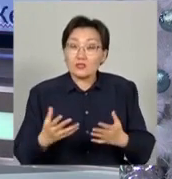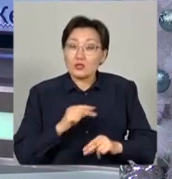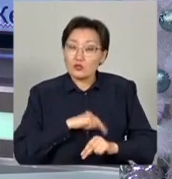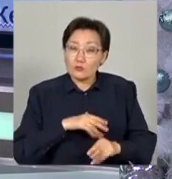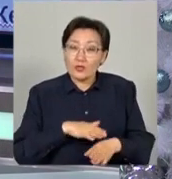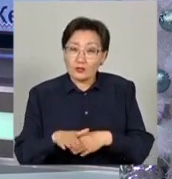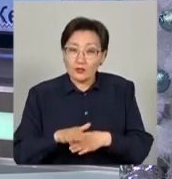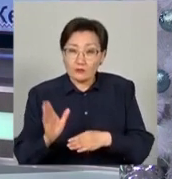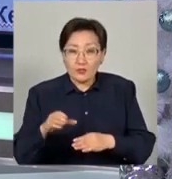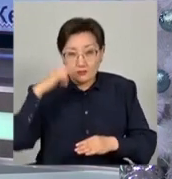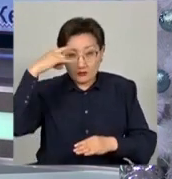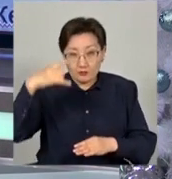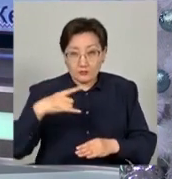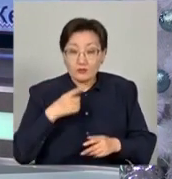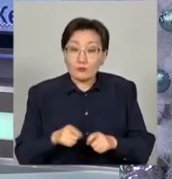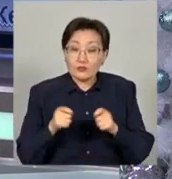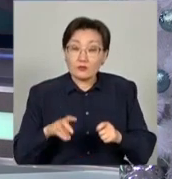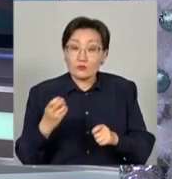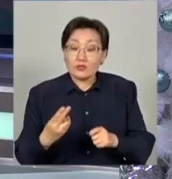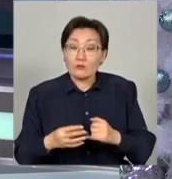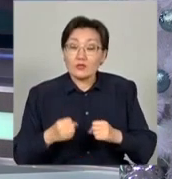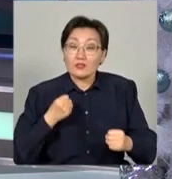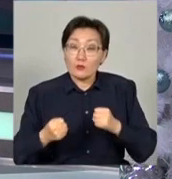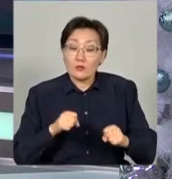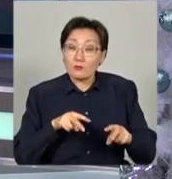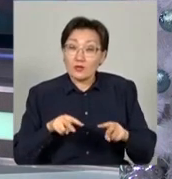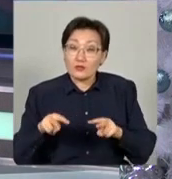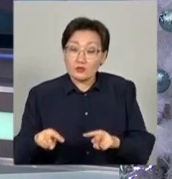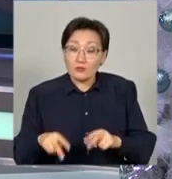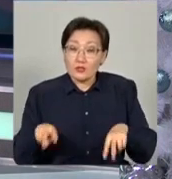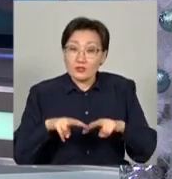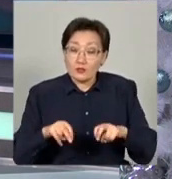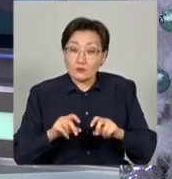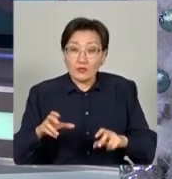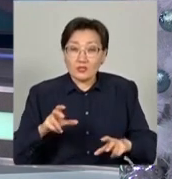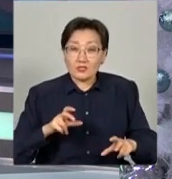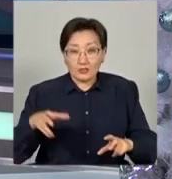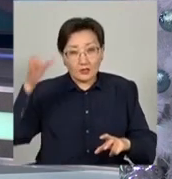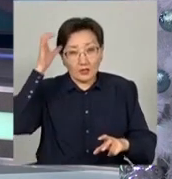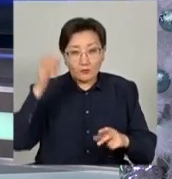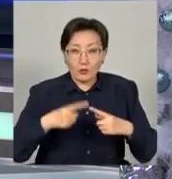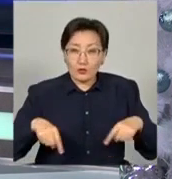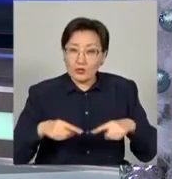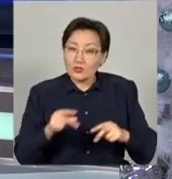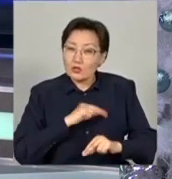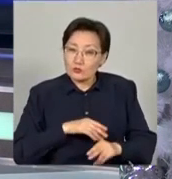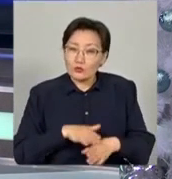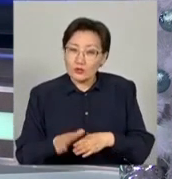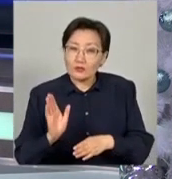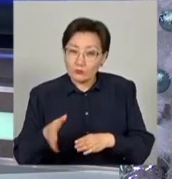жұмыстар атқарылады? Елімізде құрылғалы жатқан ұлттық сейсмологиялық бақылау және зерттеу ғылыми орталығы немен айналыспақ?